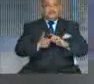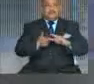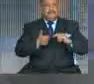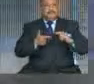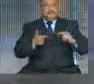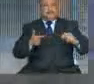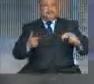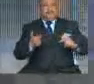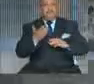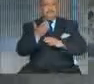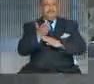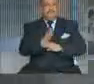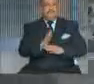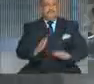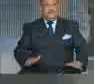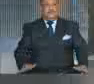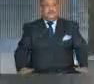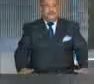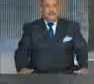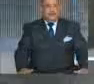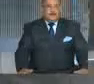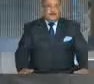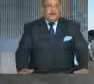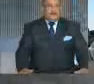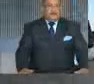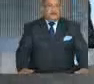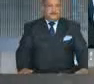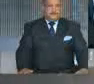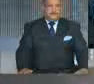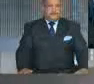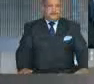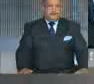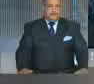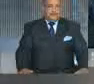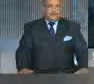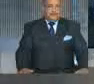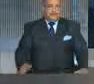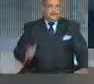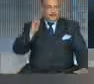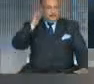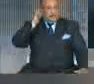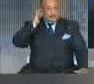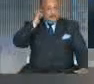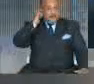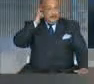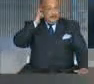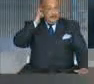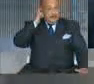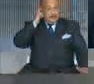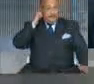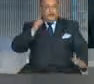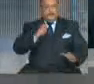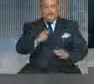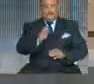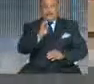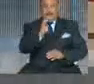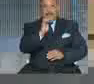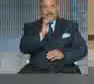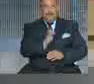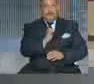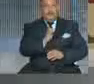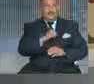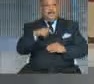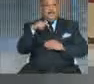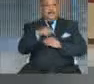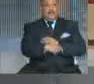المهرجان. تمكنت وحدات الحرس الوطني من إبطال مفعول لجسم غريب يفترض أنه عبوة ناسفة يدوية